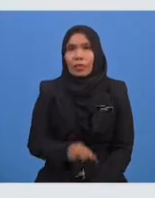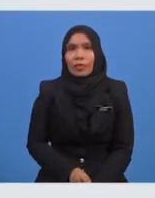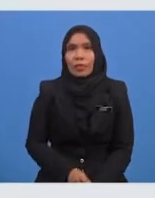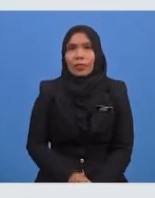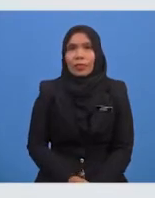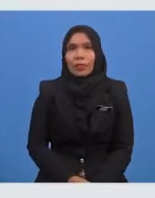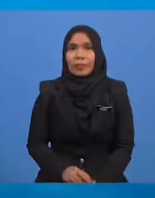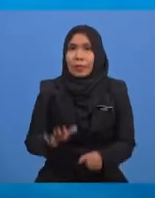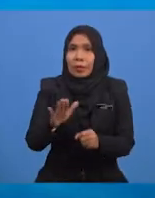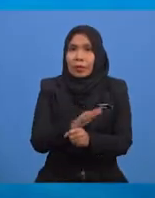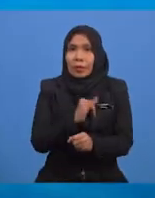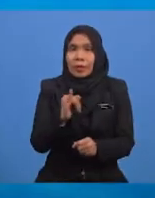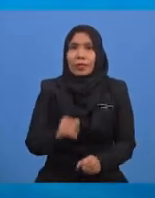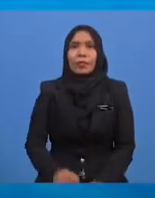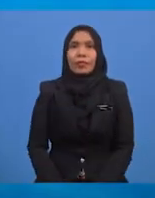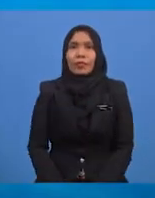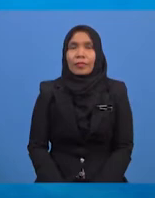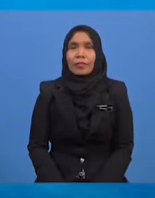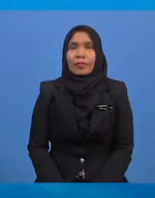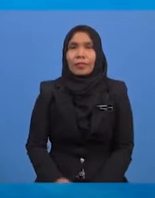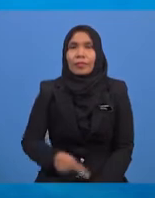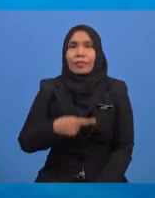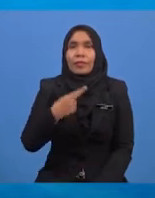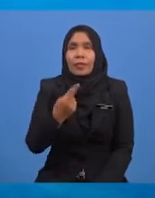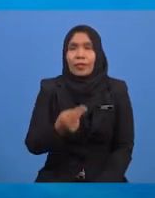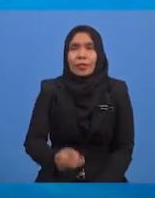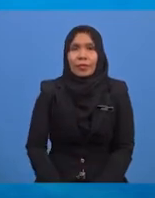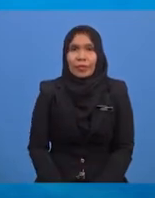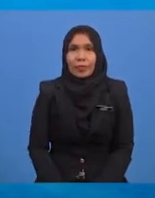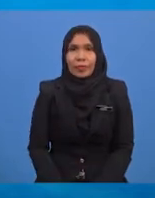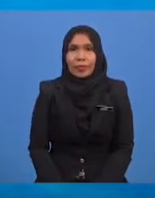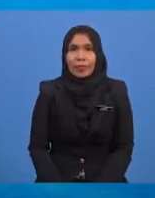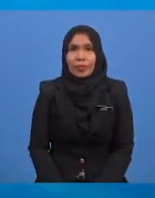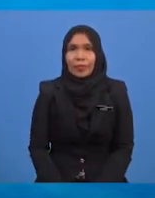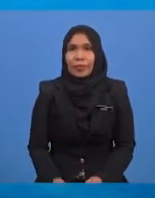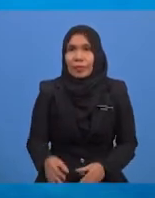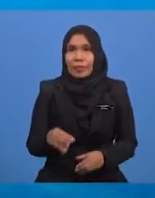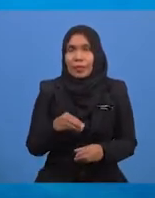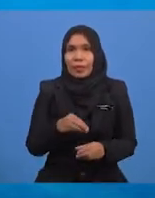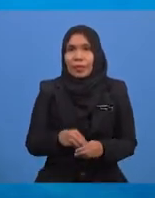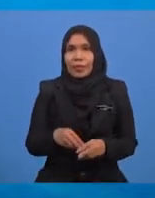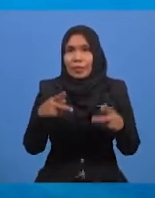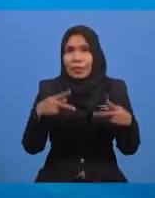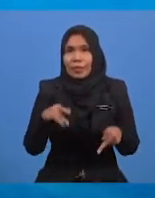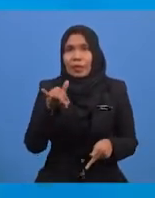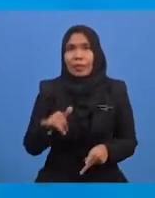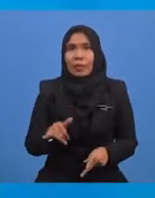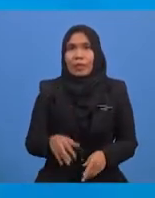pengguna. Ini membolehkan perniagaan menikmati jualan dan pasaran yang lebih baik dan harga lebih